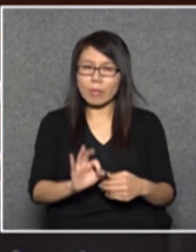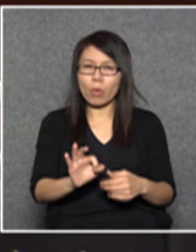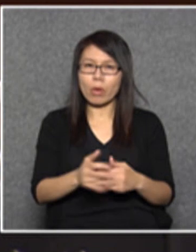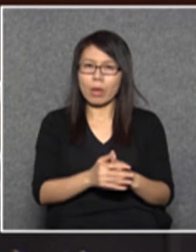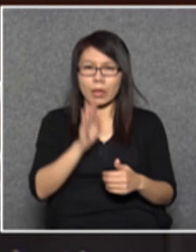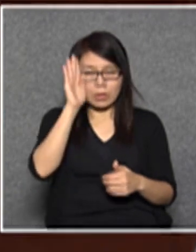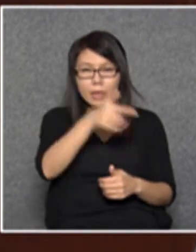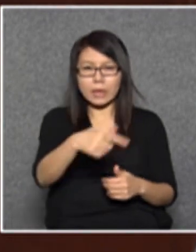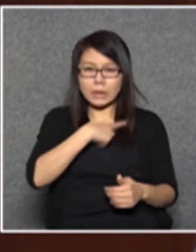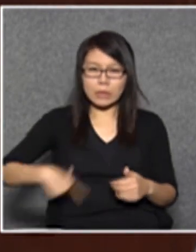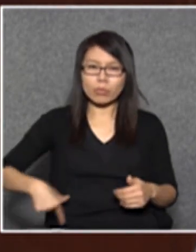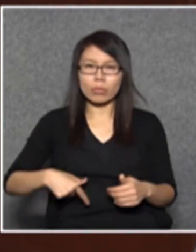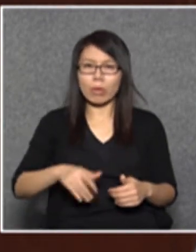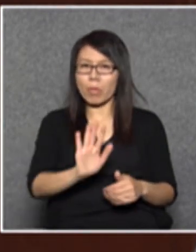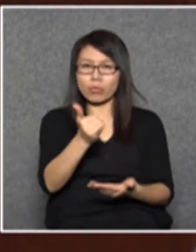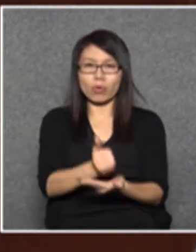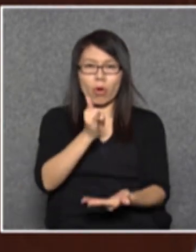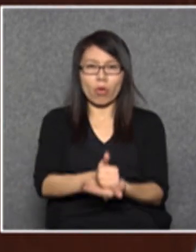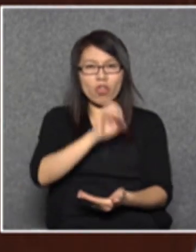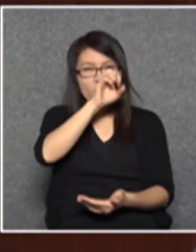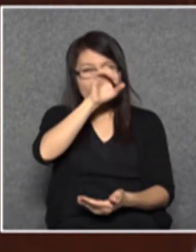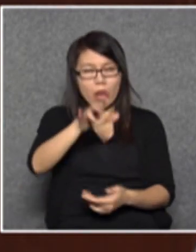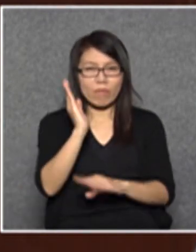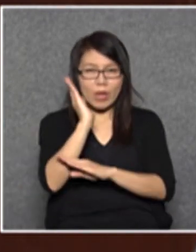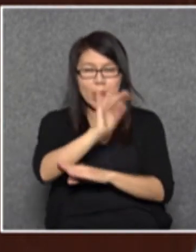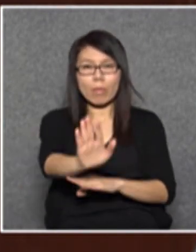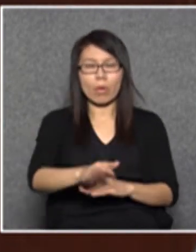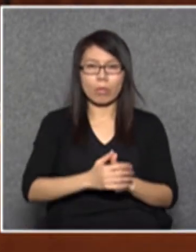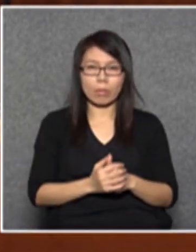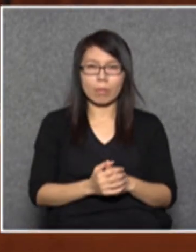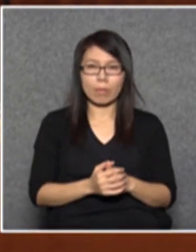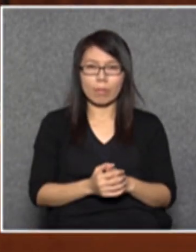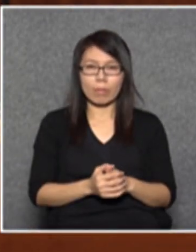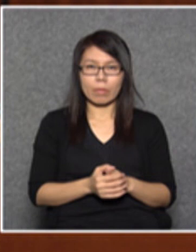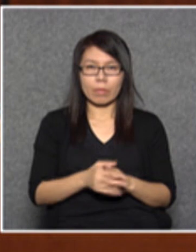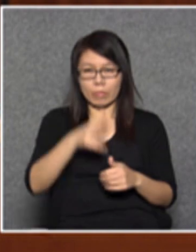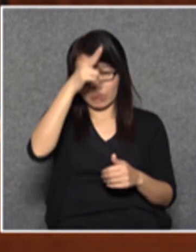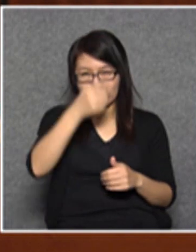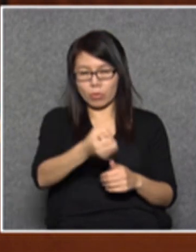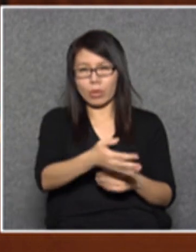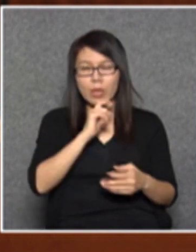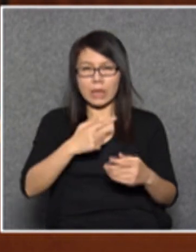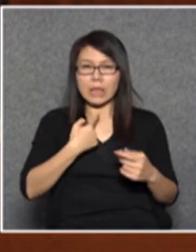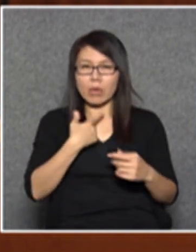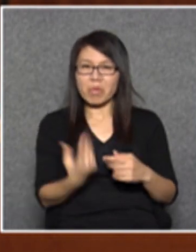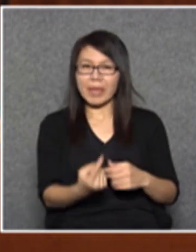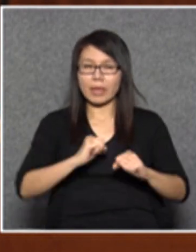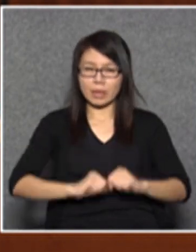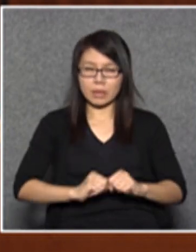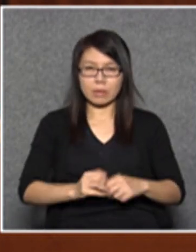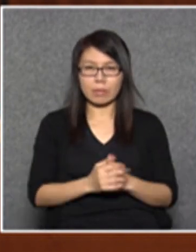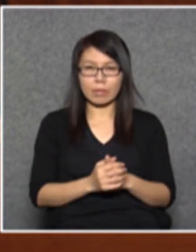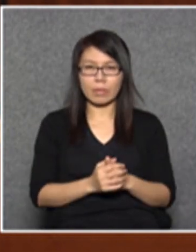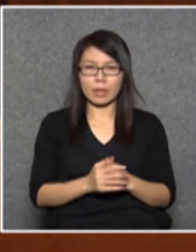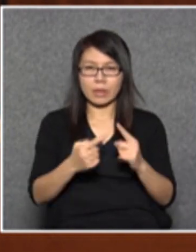只不過 請議員不要坐在座位裡面發言， 只不過是堅持泛